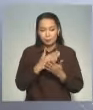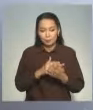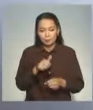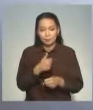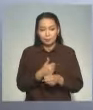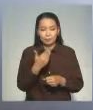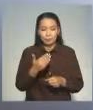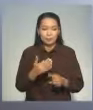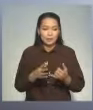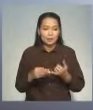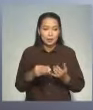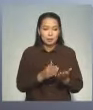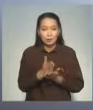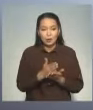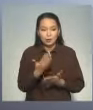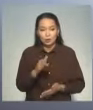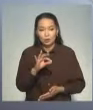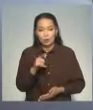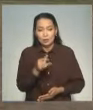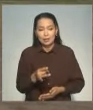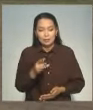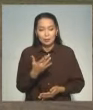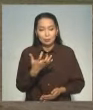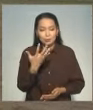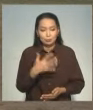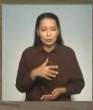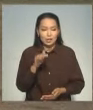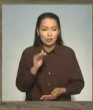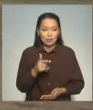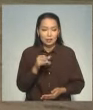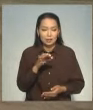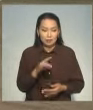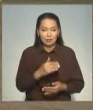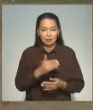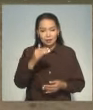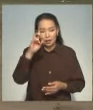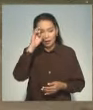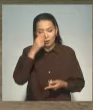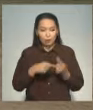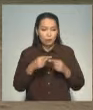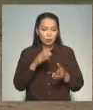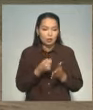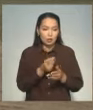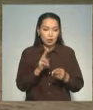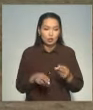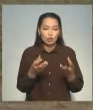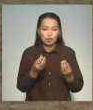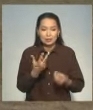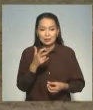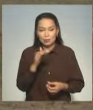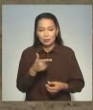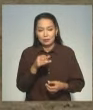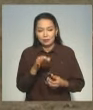по управлению земельными ресурсами, в Тургайском регионе 500 тысяч гектаров земли переданы в собственность государства. До конца года планируется вернуть еще более 300